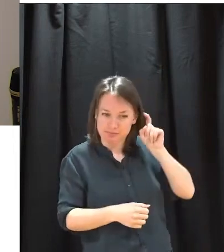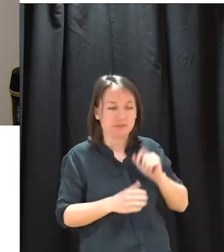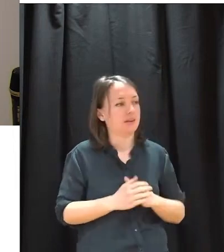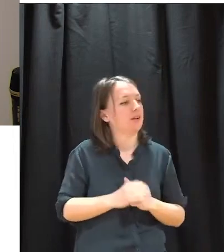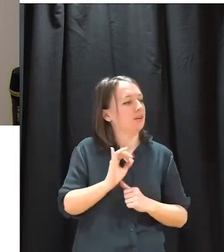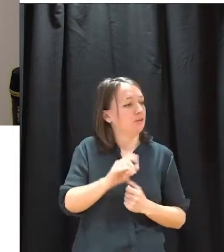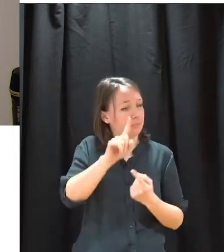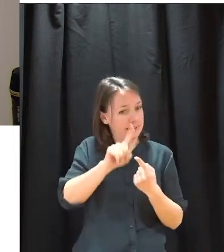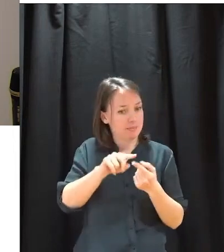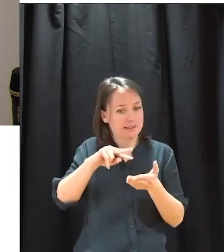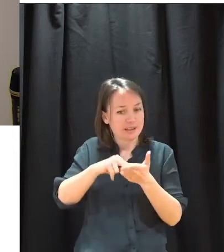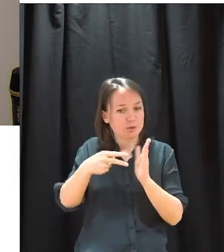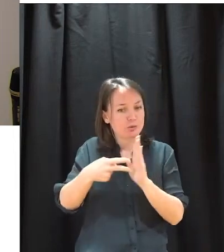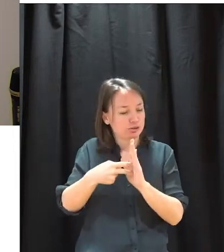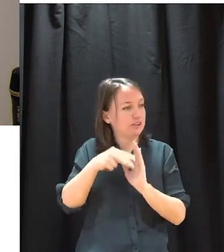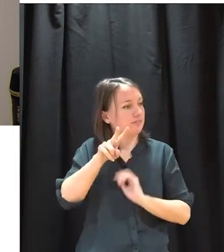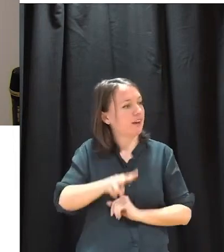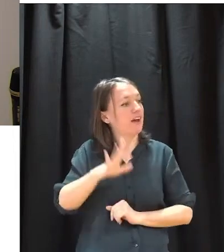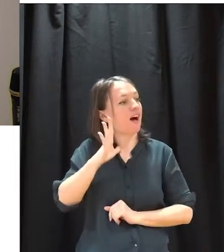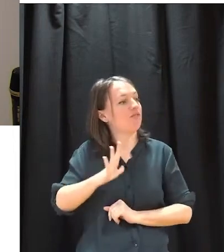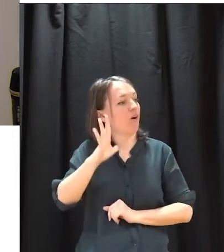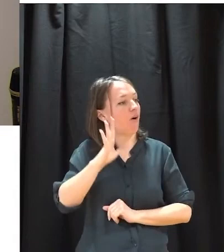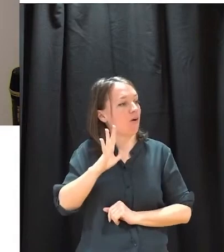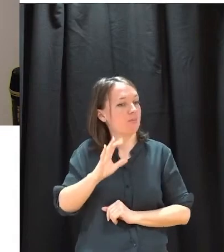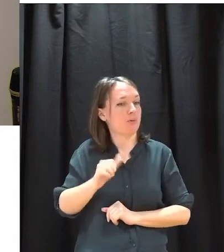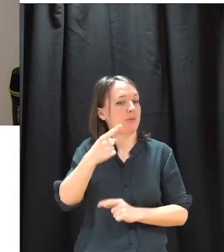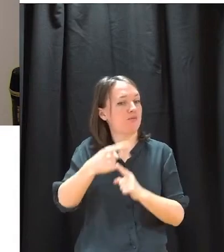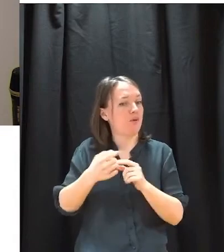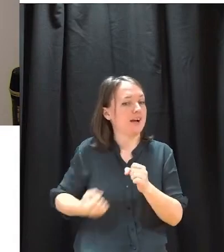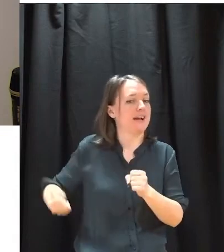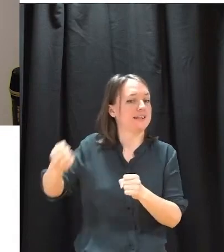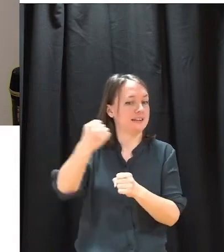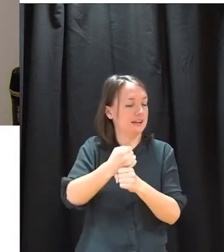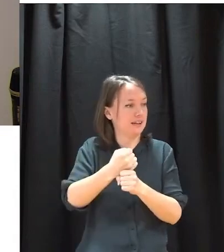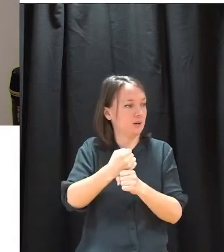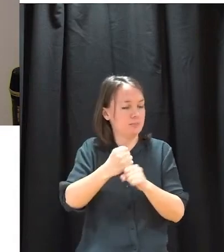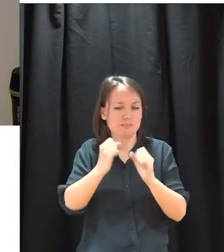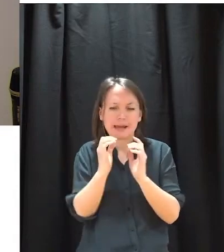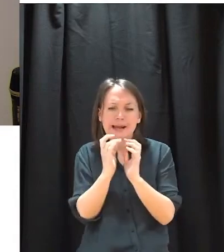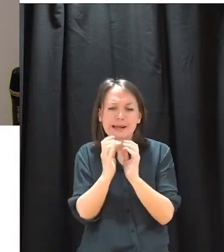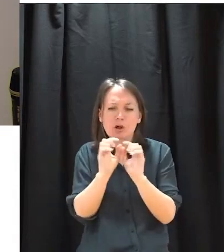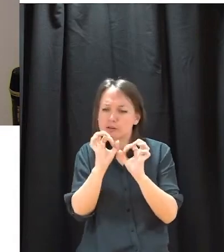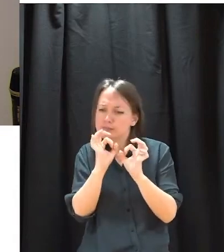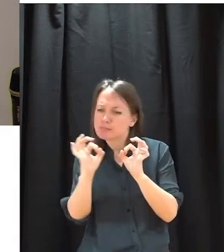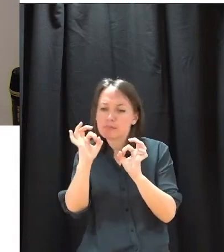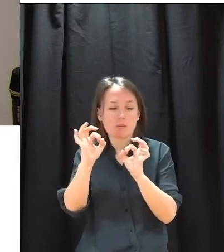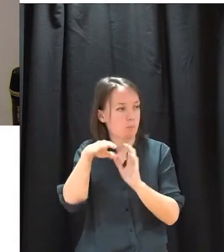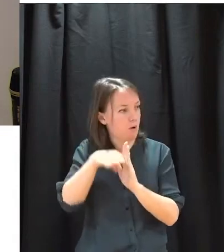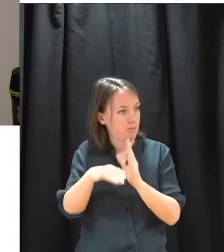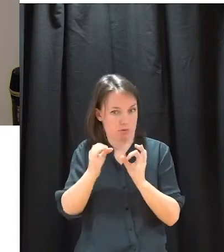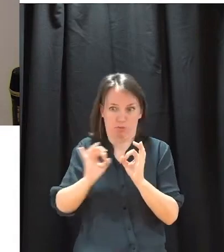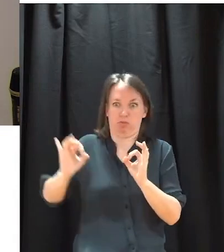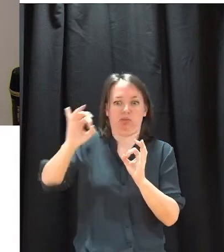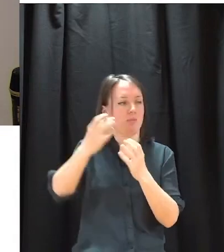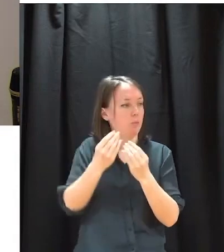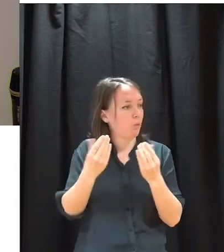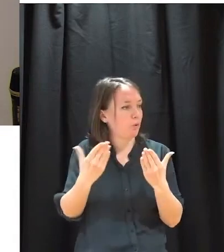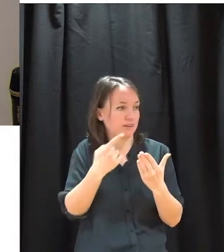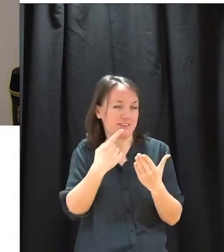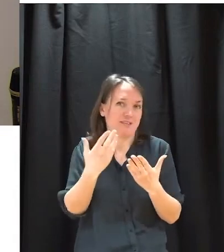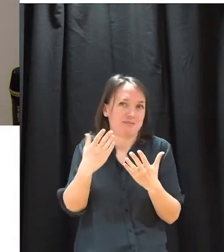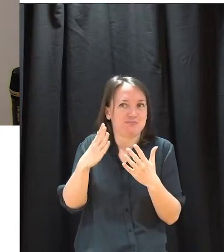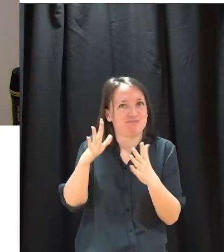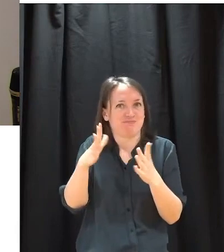moins d'électrodes. Aujourd'hui, il y en a encore plus. Donc, c'est-à-dire que ça s'approche de plus en plus du son qu'on pourrait entendre lorsqu'on